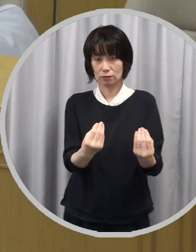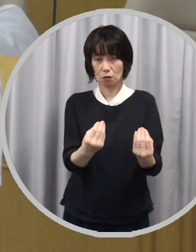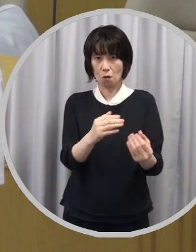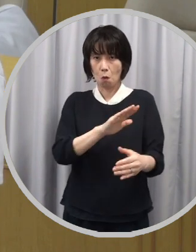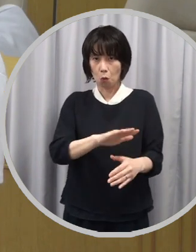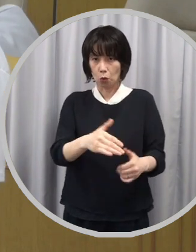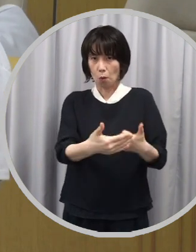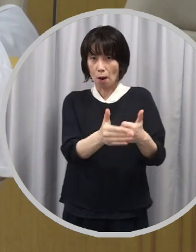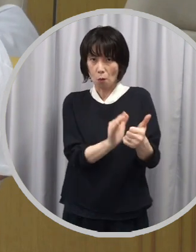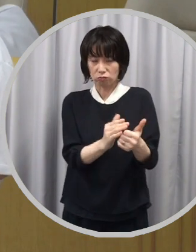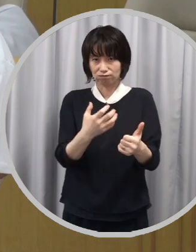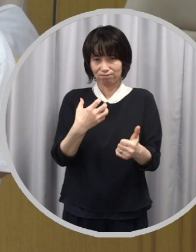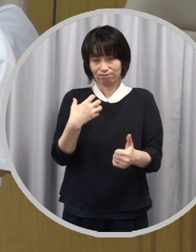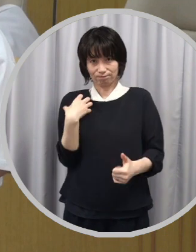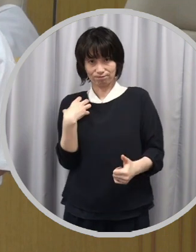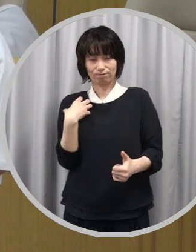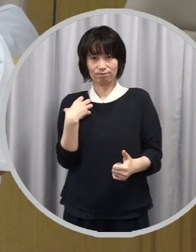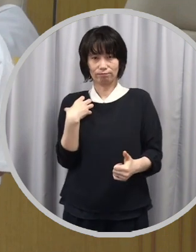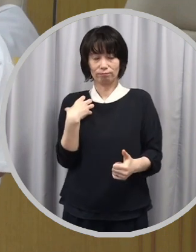を守るという、まあ